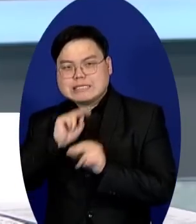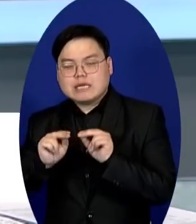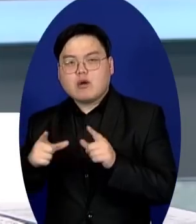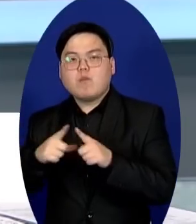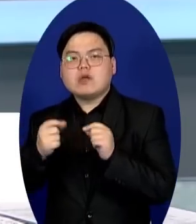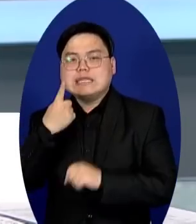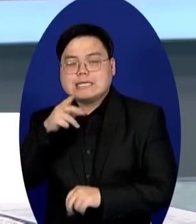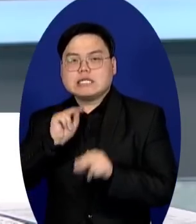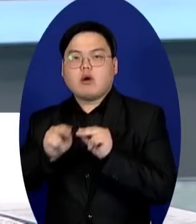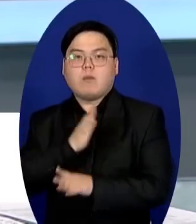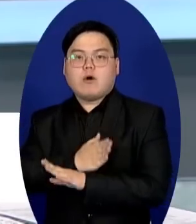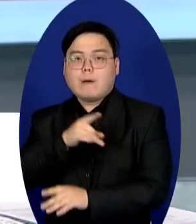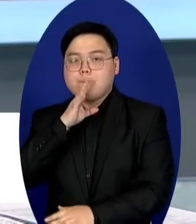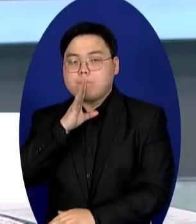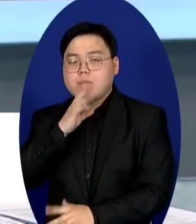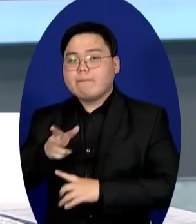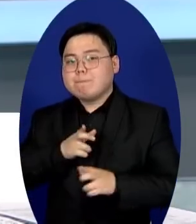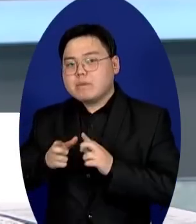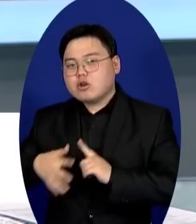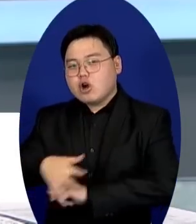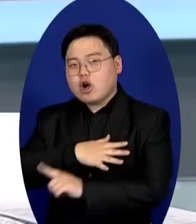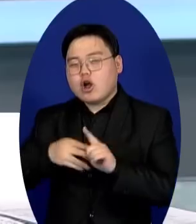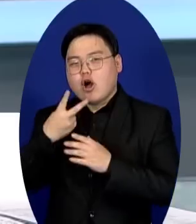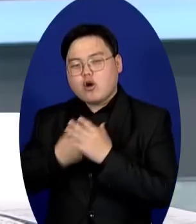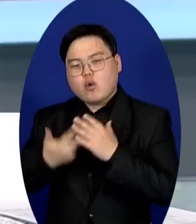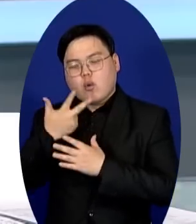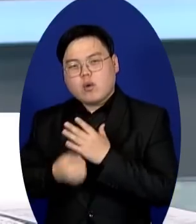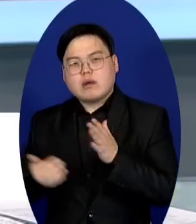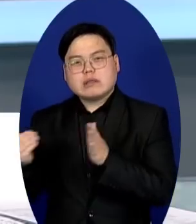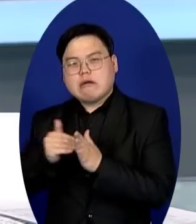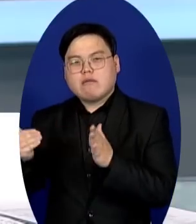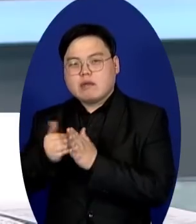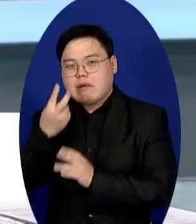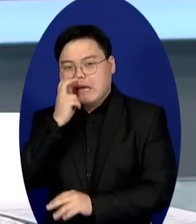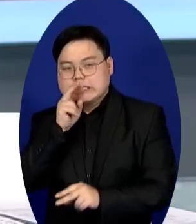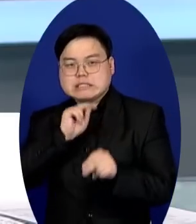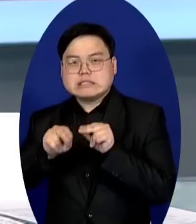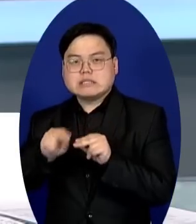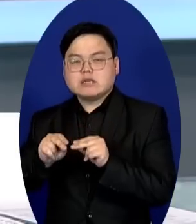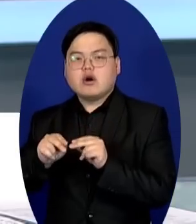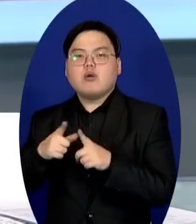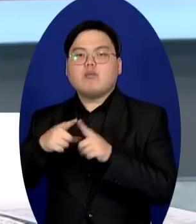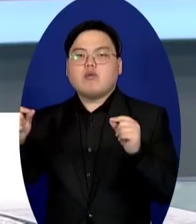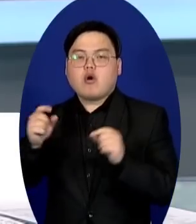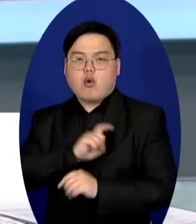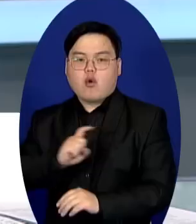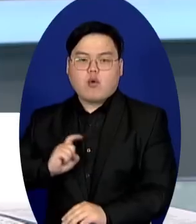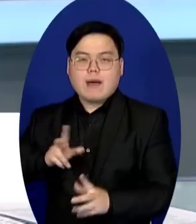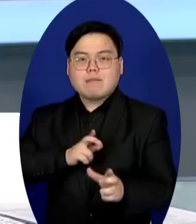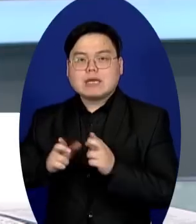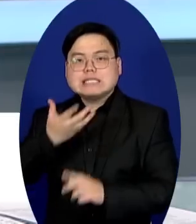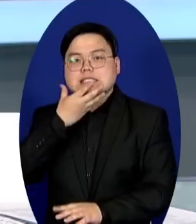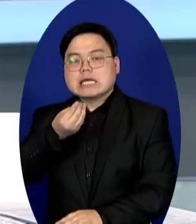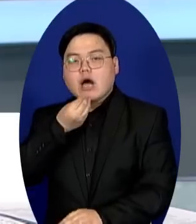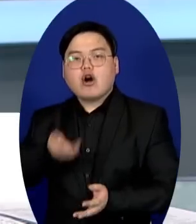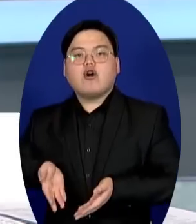гэж үзэж байгаа. Өөрөөр хэлэх юм бол бизнесийн орчинд үүссэн давхарцсан олон хяналт шалгалт арилж хувийн хөвшил бизнес эрхлэх таатан